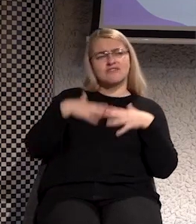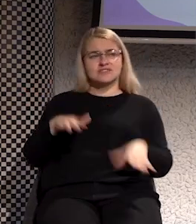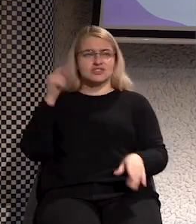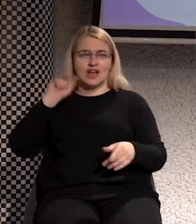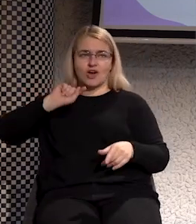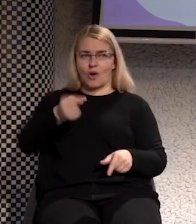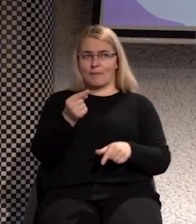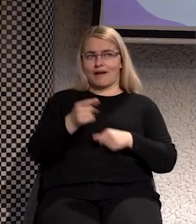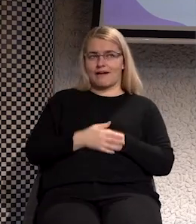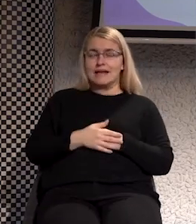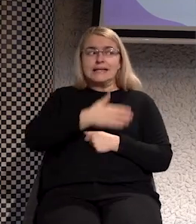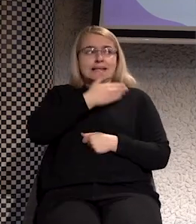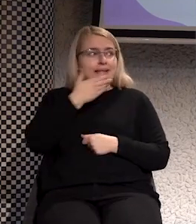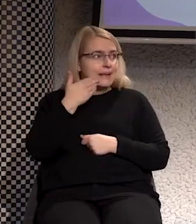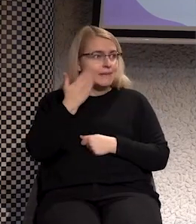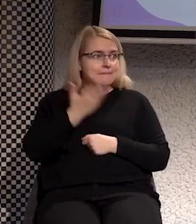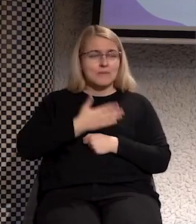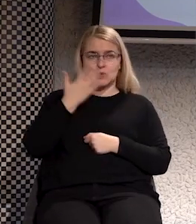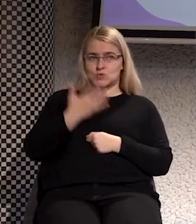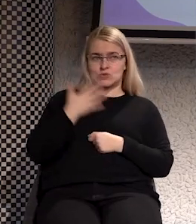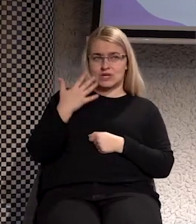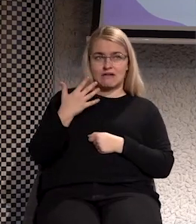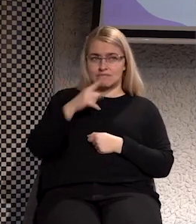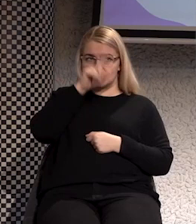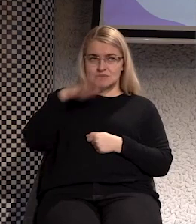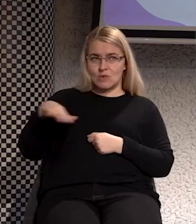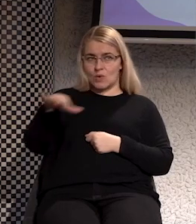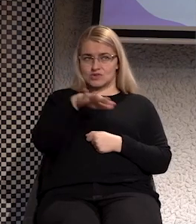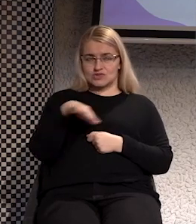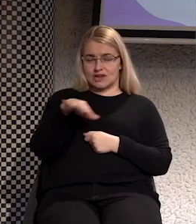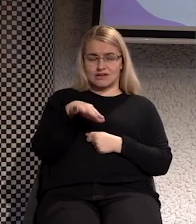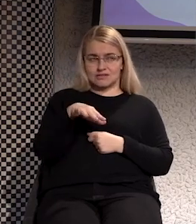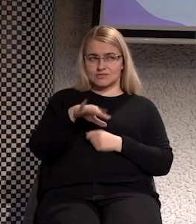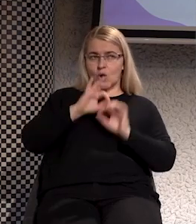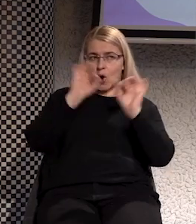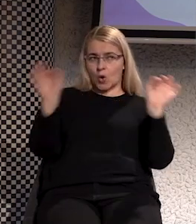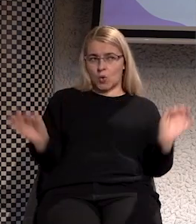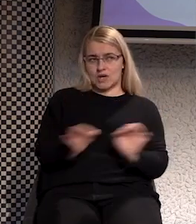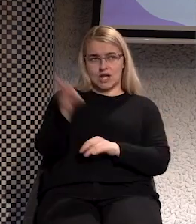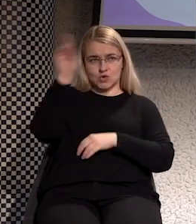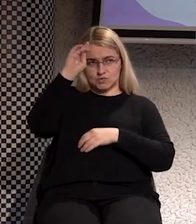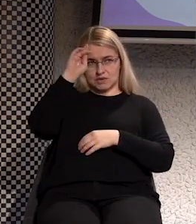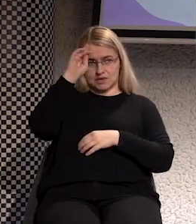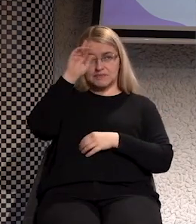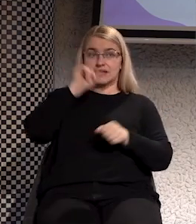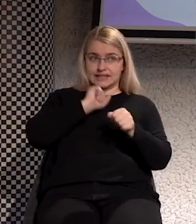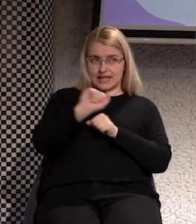kropka. Ja mam w ogóle takie poczucie, że tak społecznie też trochę, znowu uogólniam, rozumiemy, że przemoc, że ona jest, ale